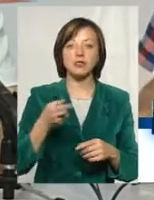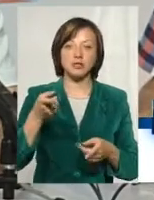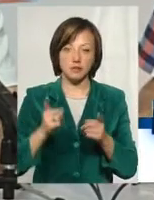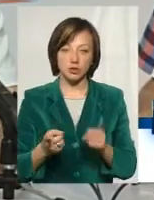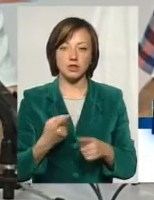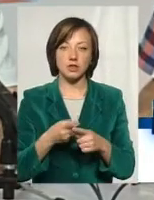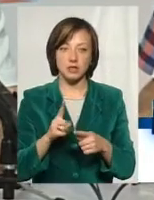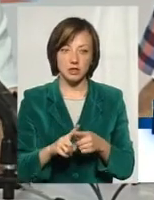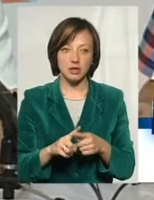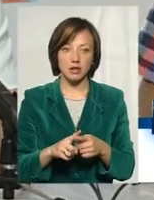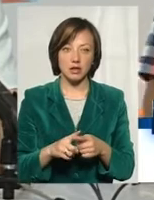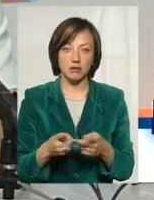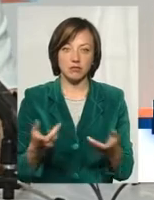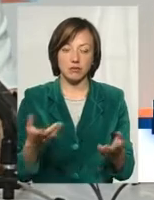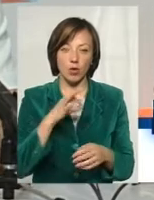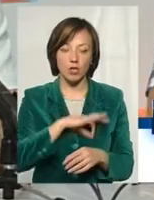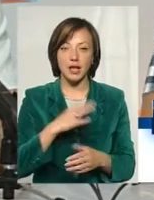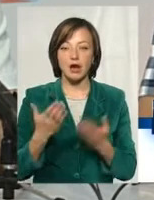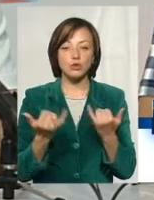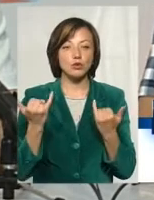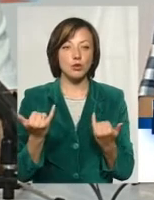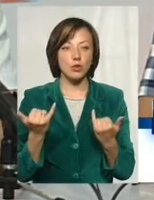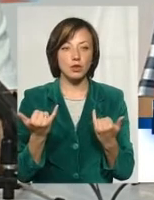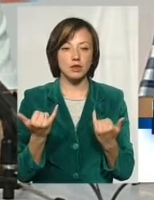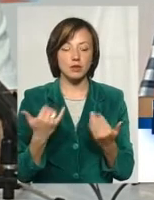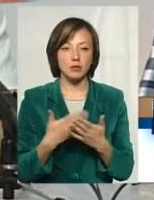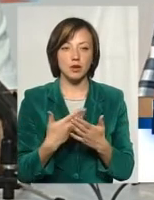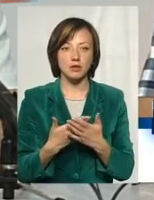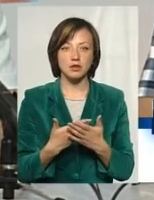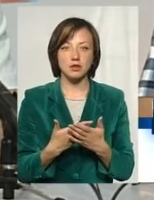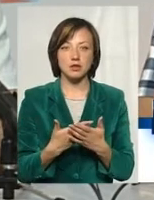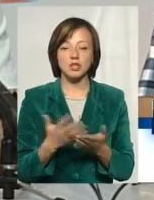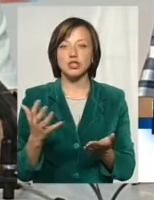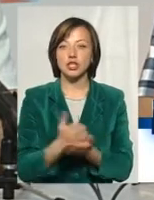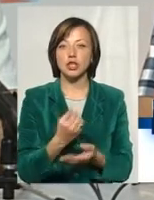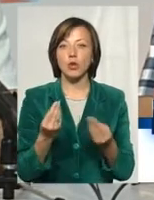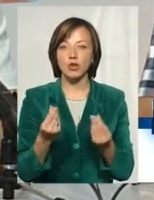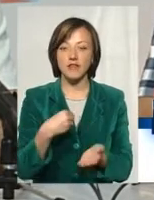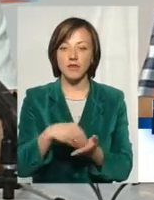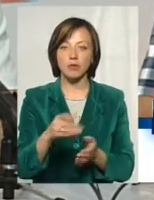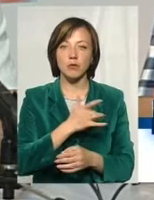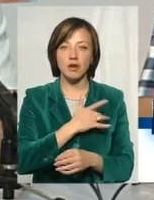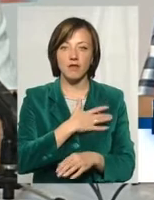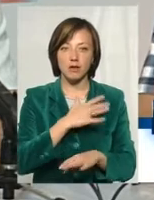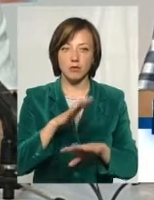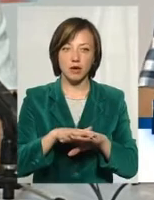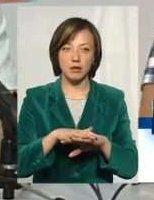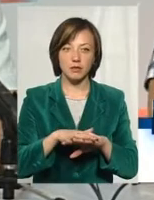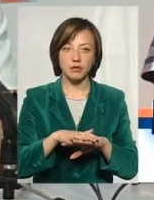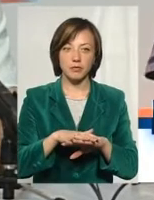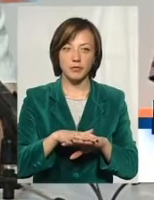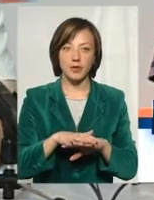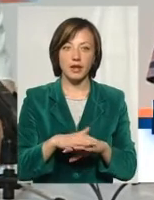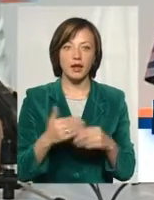це ж отримуємо і ми. Якщо сьогодні ми, скажімо, знайшли кошти викупити Приватбанк, да? І про це не раз говорили аграрії,